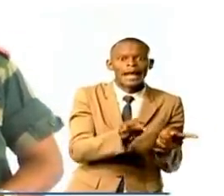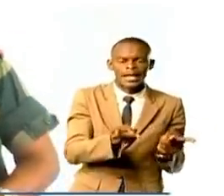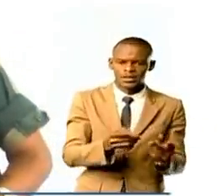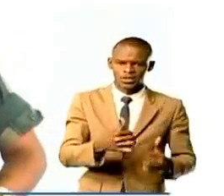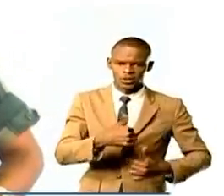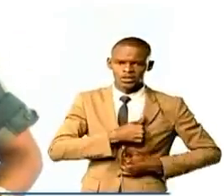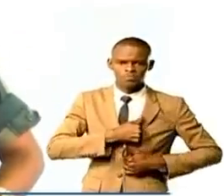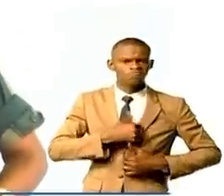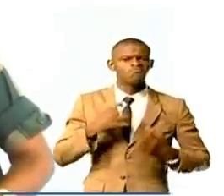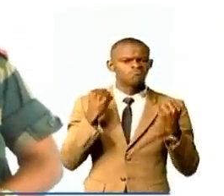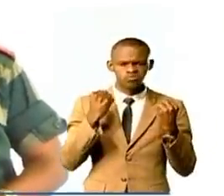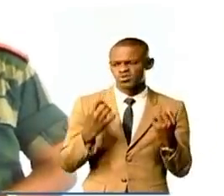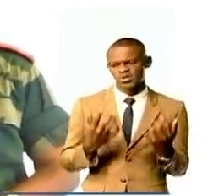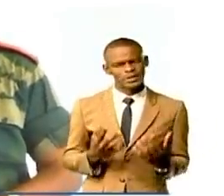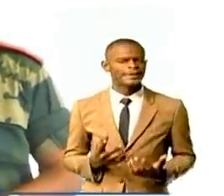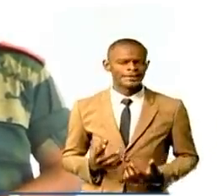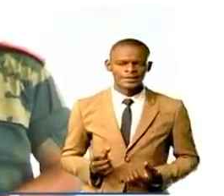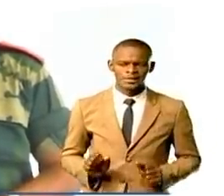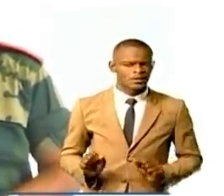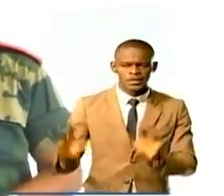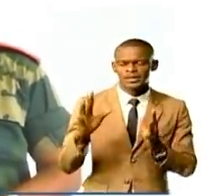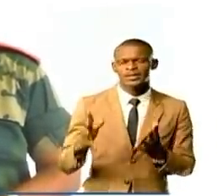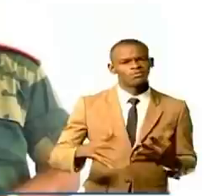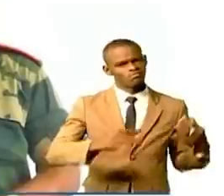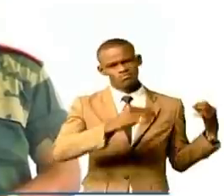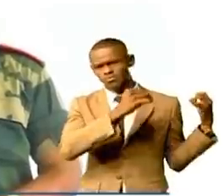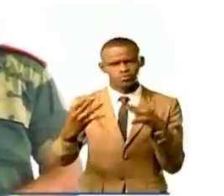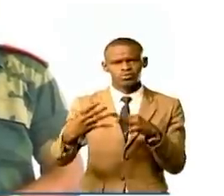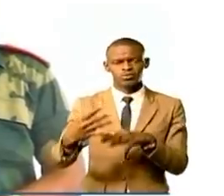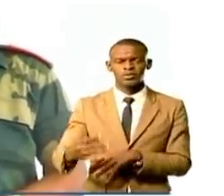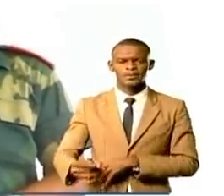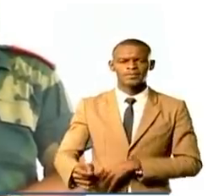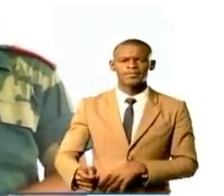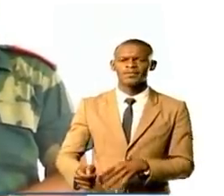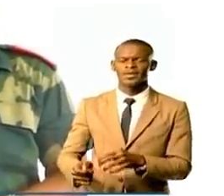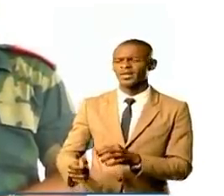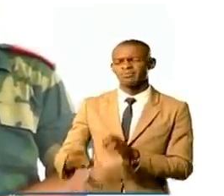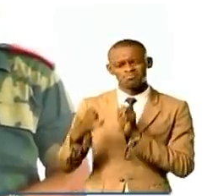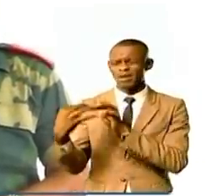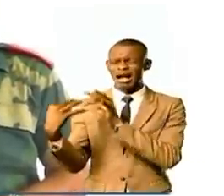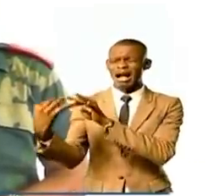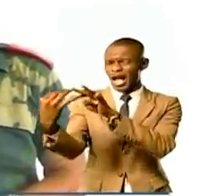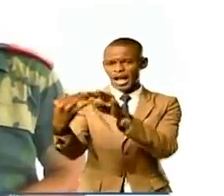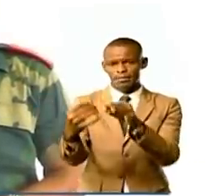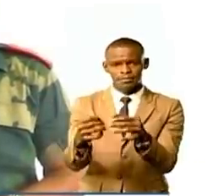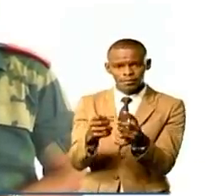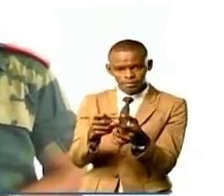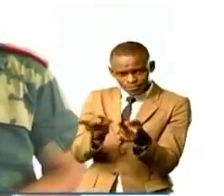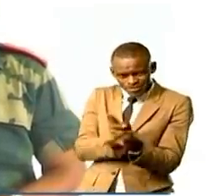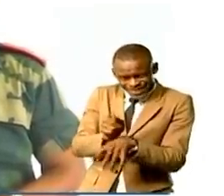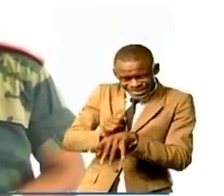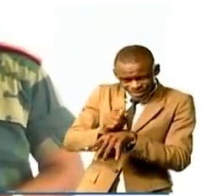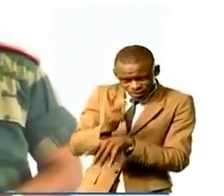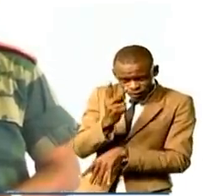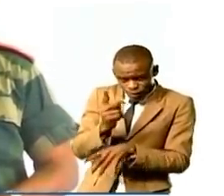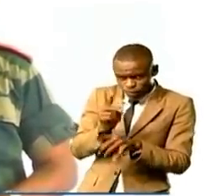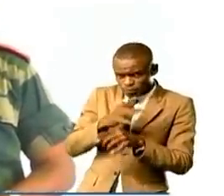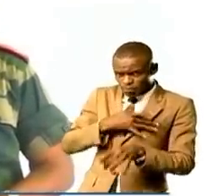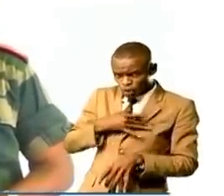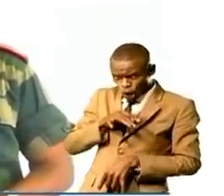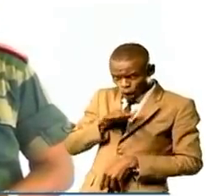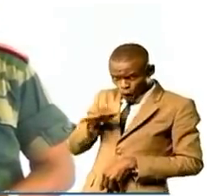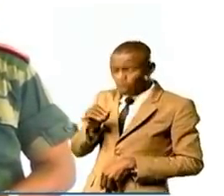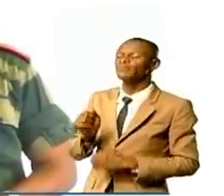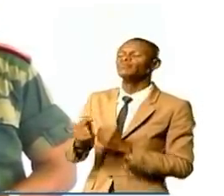manière professionnelle sur le terrain, aussi bien à Jomba qu'à Kibumba. Ainsi,